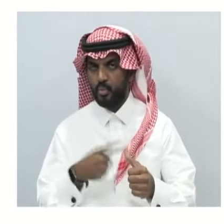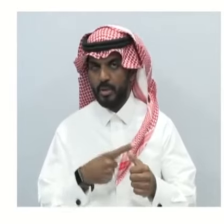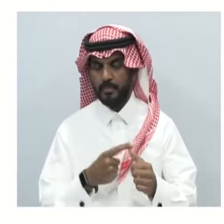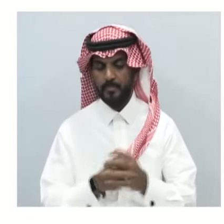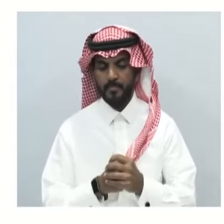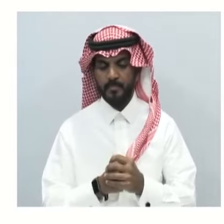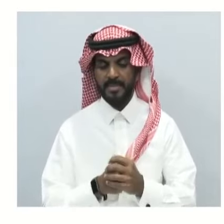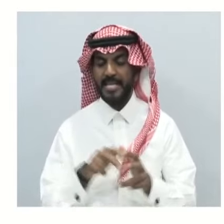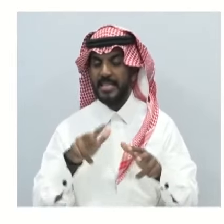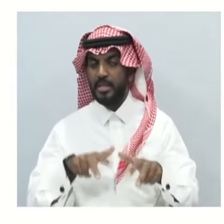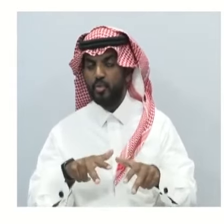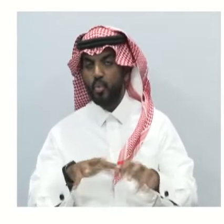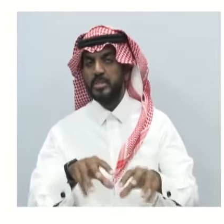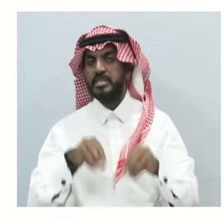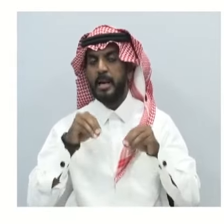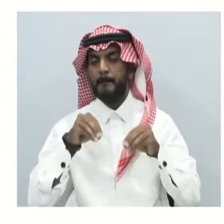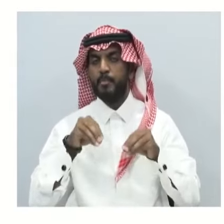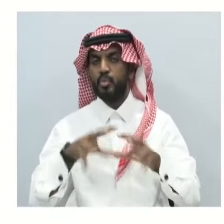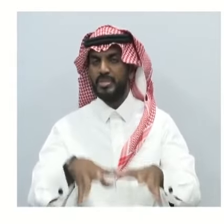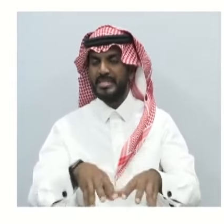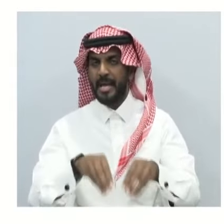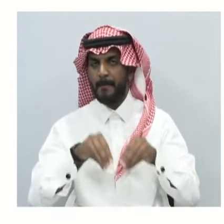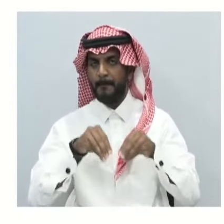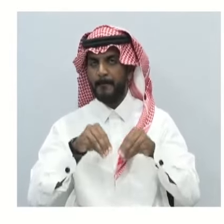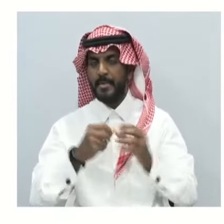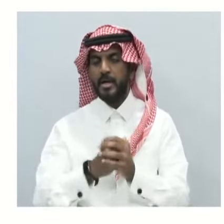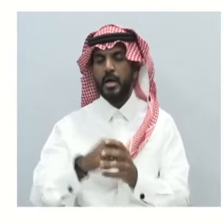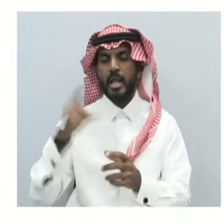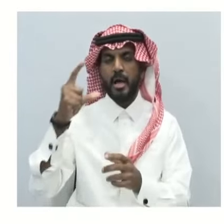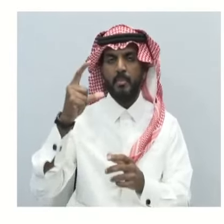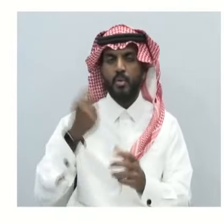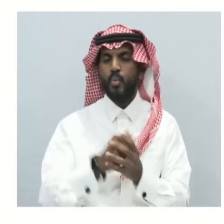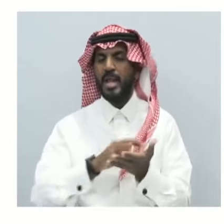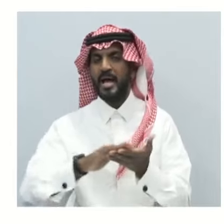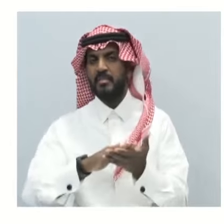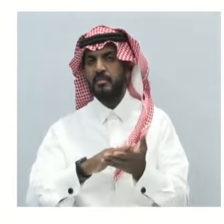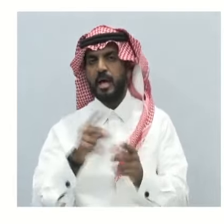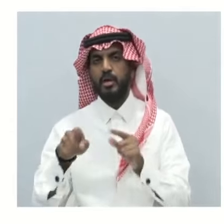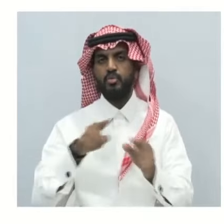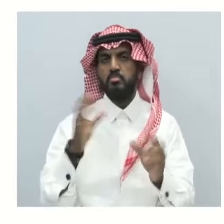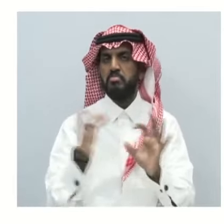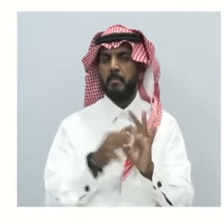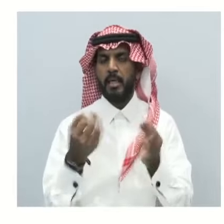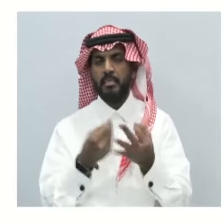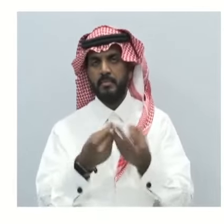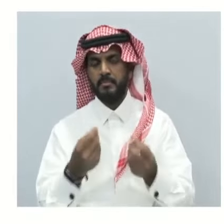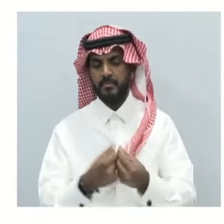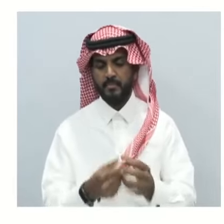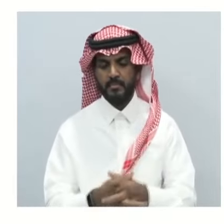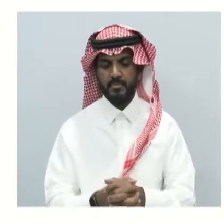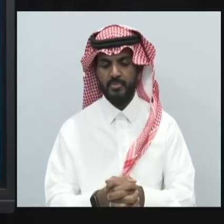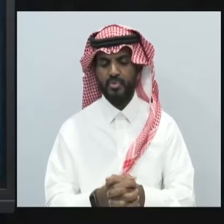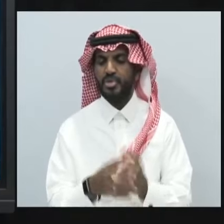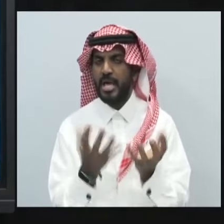تاثير قوه سحب القمر والارض احدهما في الاخر اذا الجاذبيه التي تحدث ما بين القمر